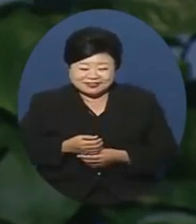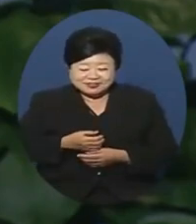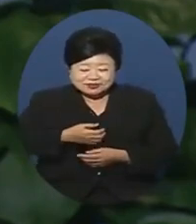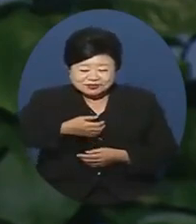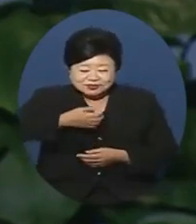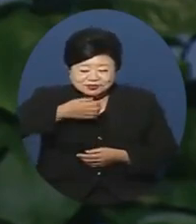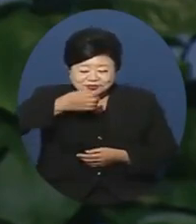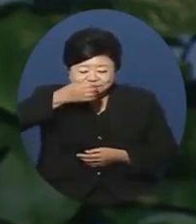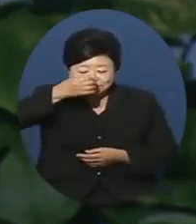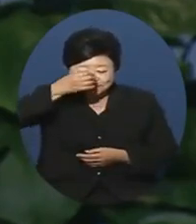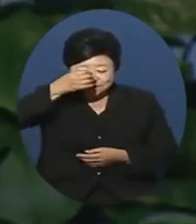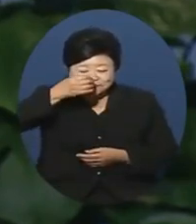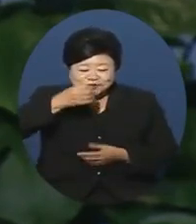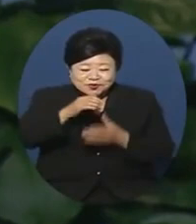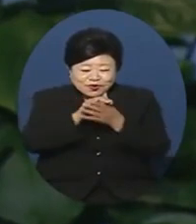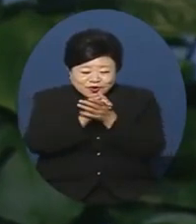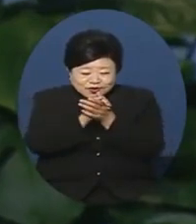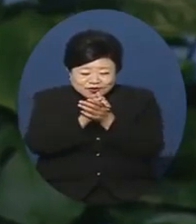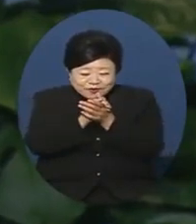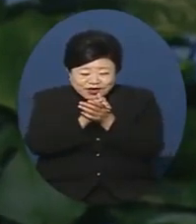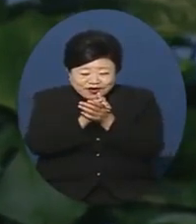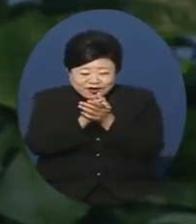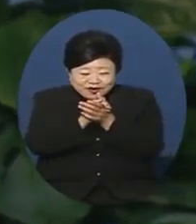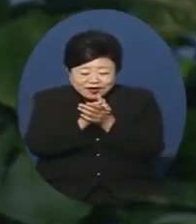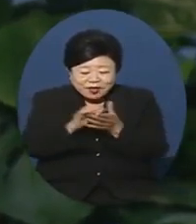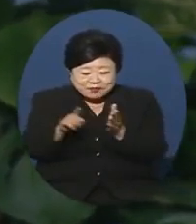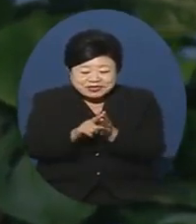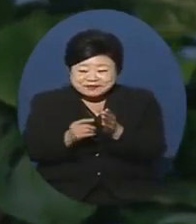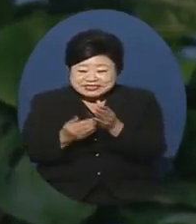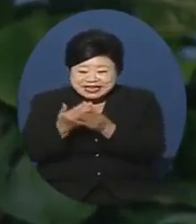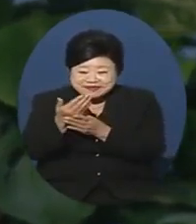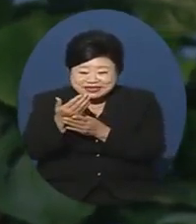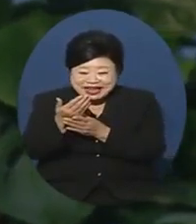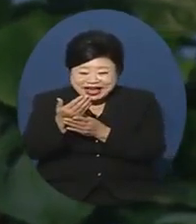꿈을 꾸고 기도를 하고 있으면